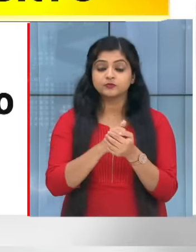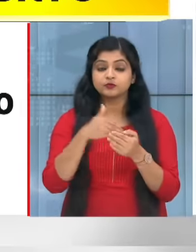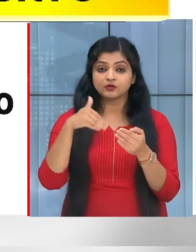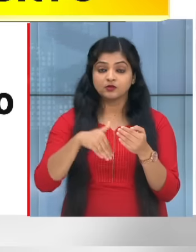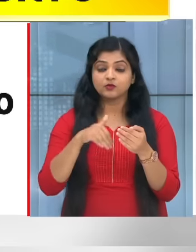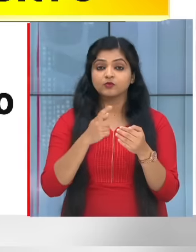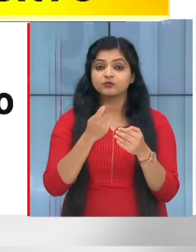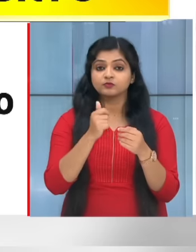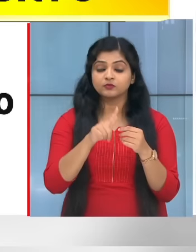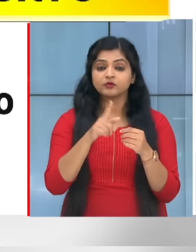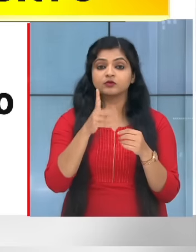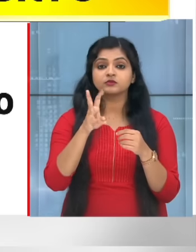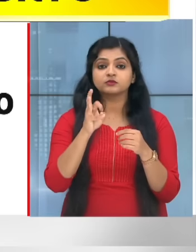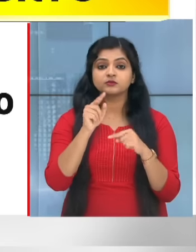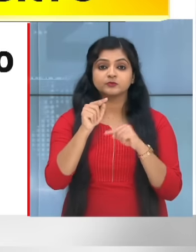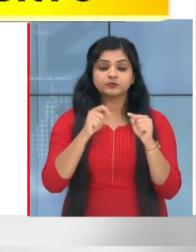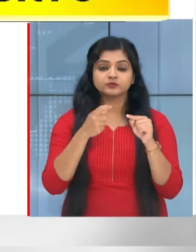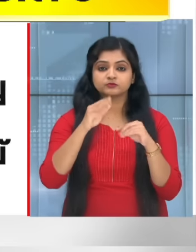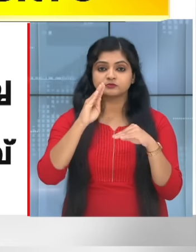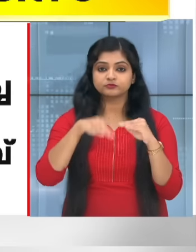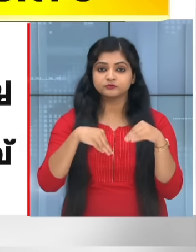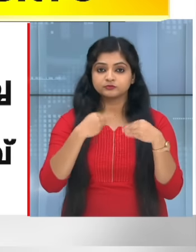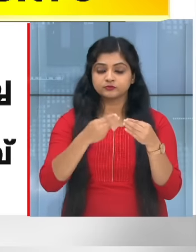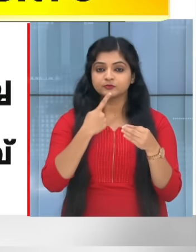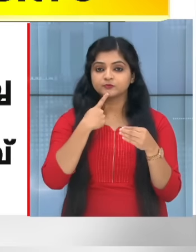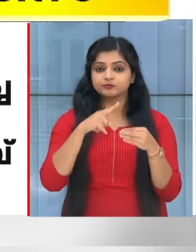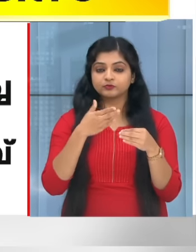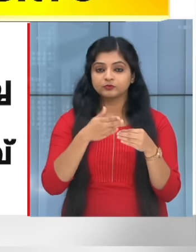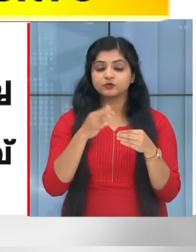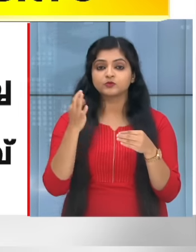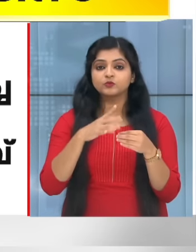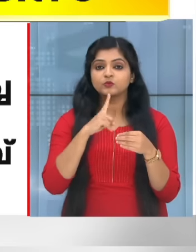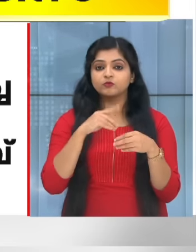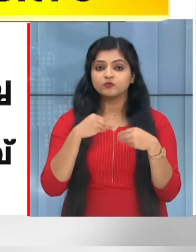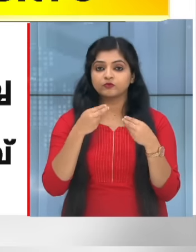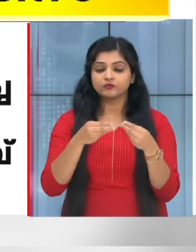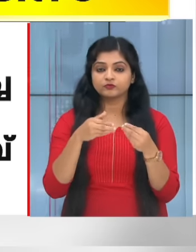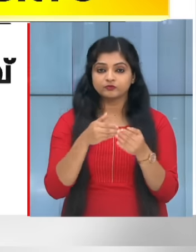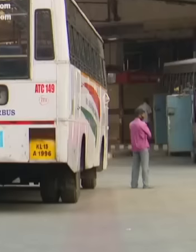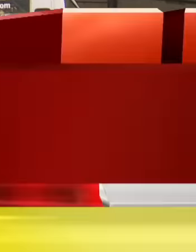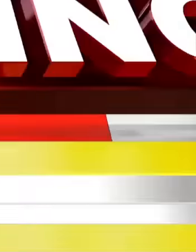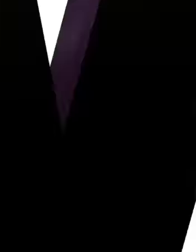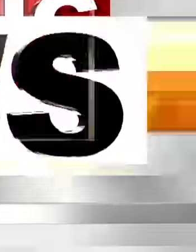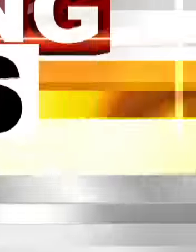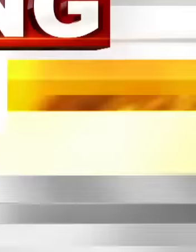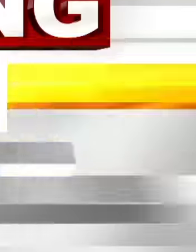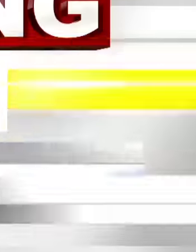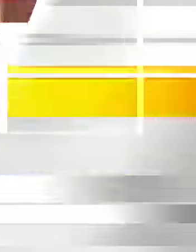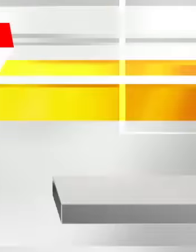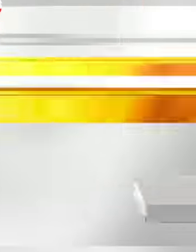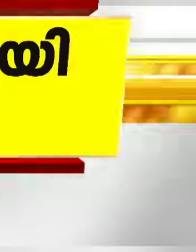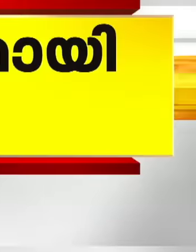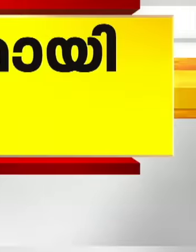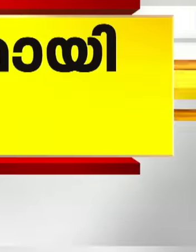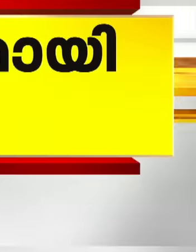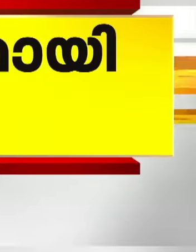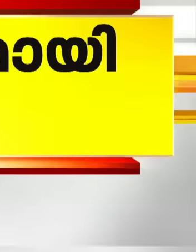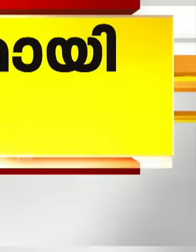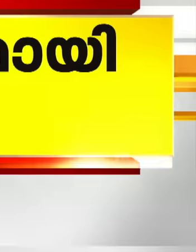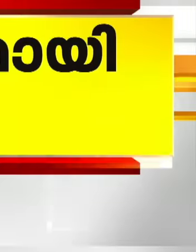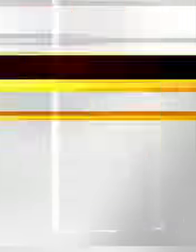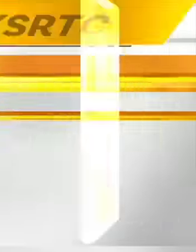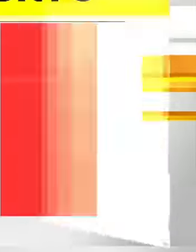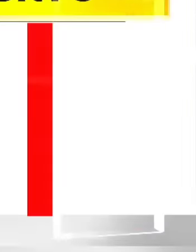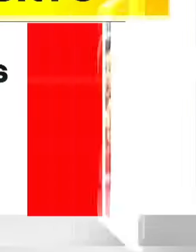നിലവിലുള്ളതിന്റെ 30% നിരക്കിളവ് അനുവദിച്ചുകൊണ്ടുള്ള ഉത്തരവാണ് ഇപ്പോൾ പുറത്തിറങ്ങിയിരിക്കുന്നത്. ഇതുമായി ബന്ധപ്പെട്ട ഈ കൂടുതൽ